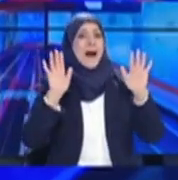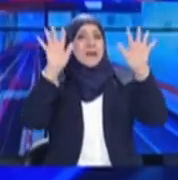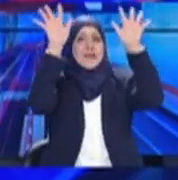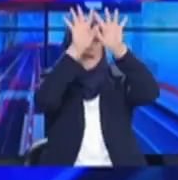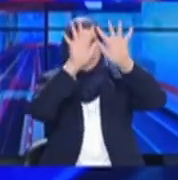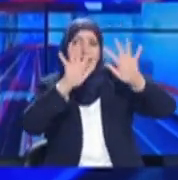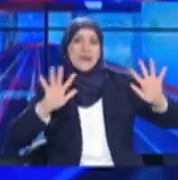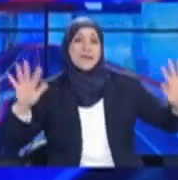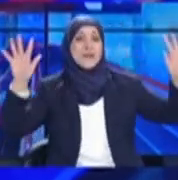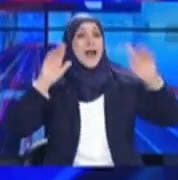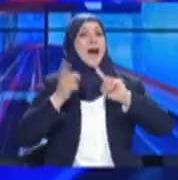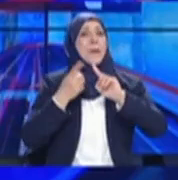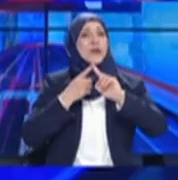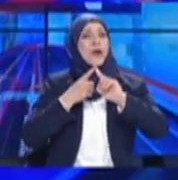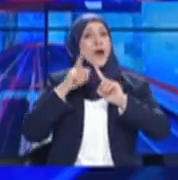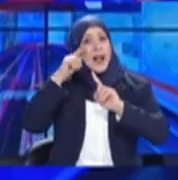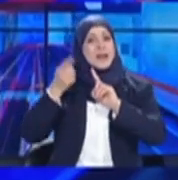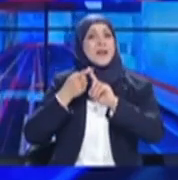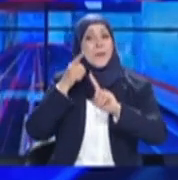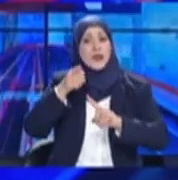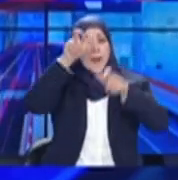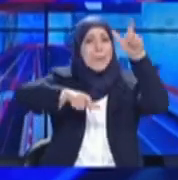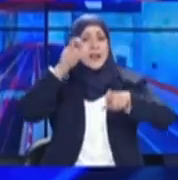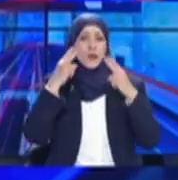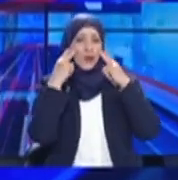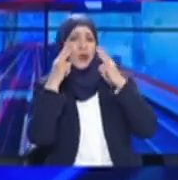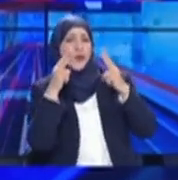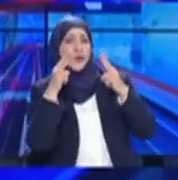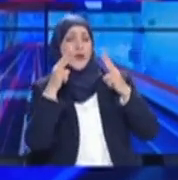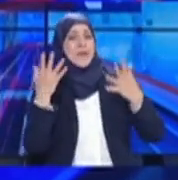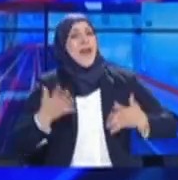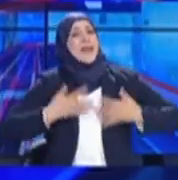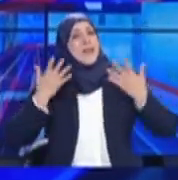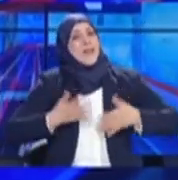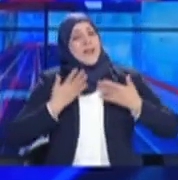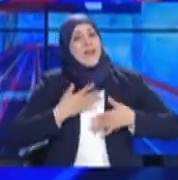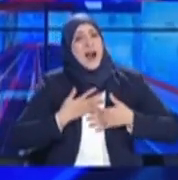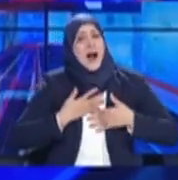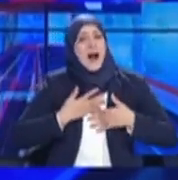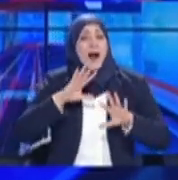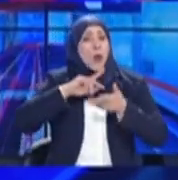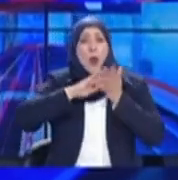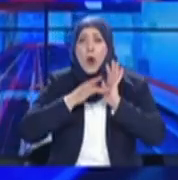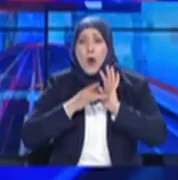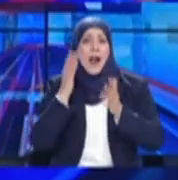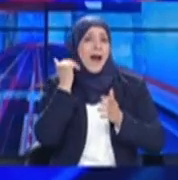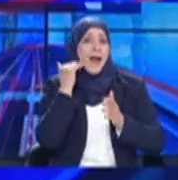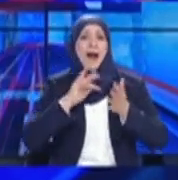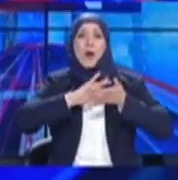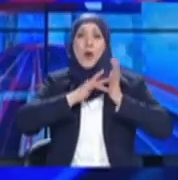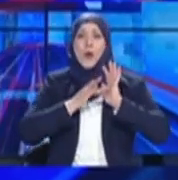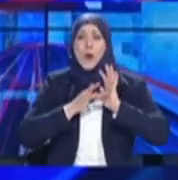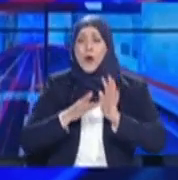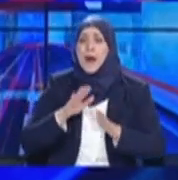مطالبه لانه عليها في كل بيت واليوم الزمن بحاجه